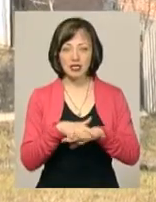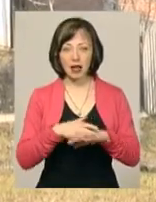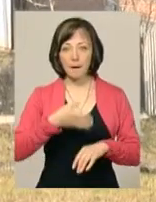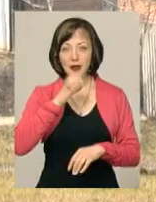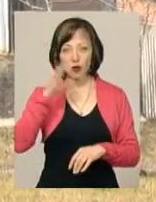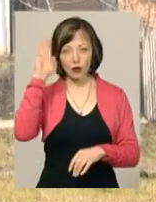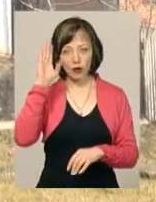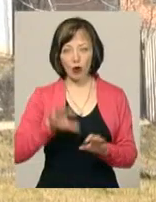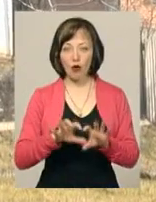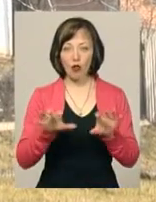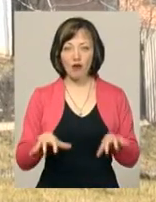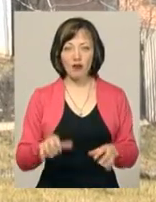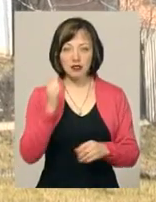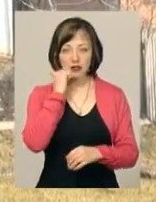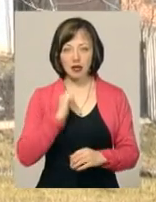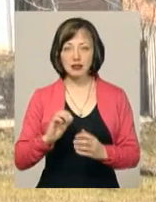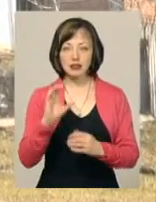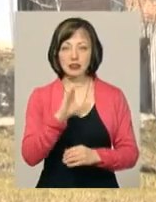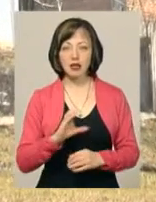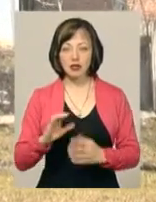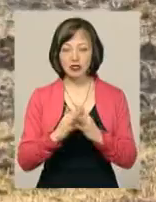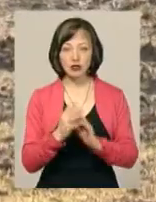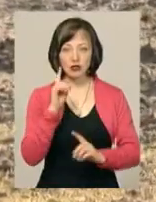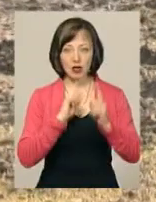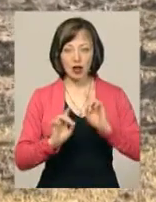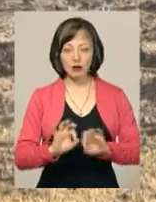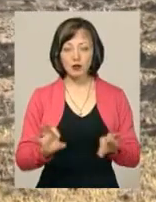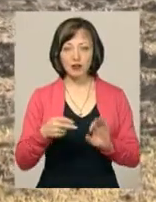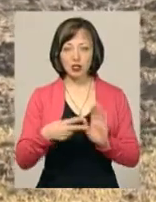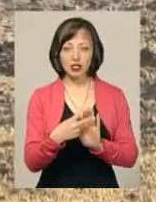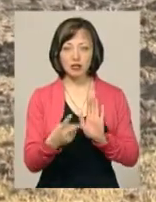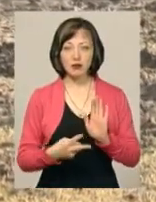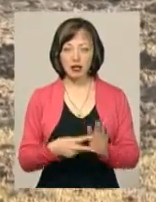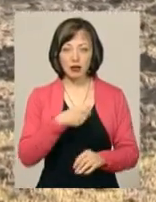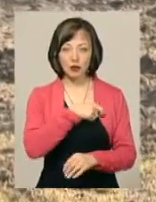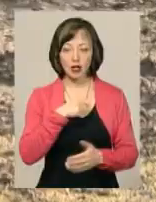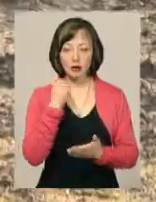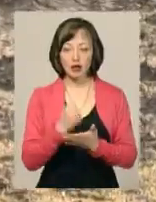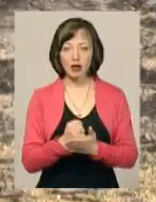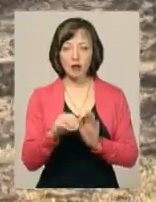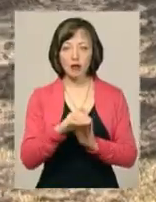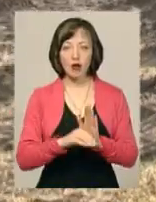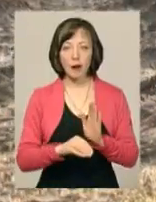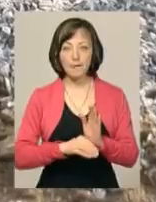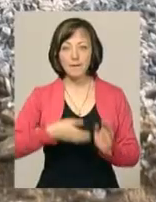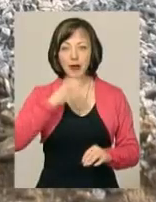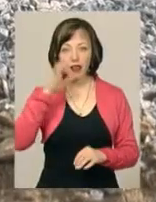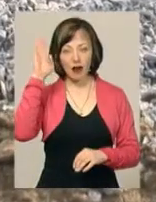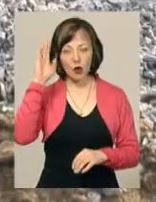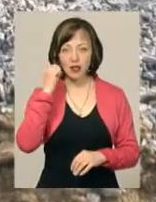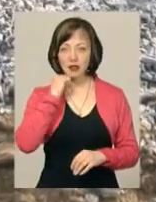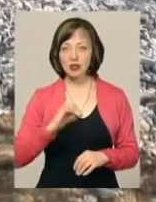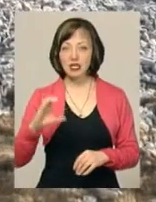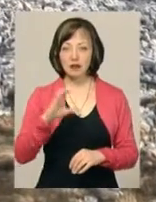Голова Старосинявської селищної ради Віталій Здебський розповідає, у 2017 році депутати прийняли програму «Питна вода Старосинявського району», яка